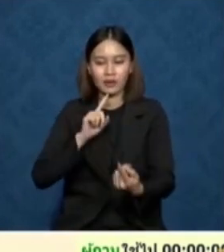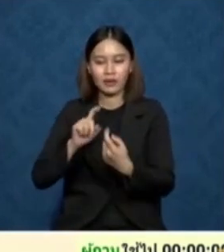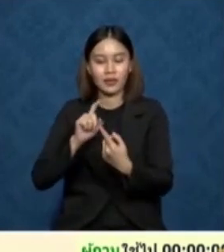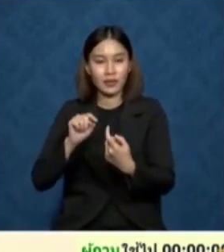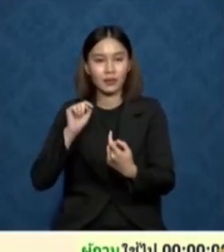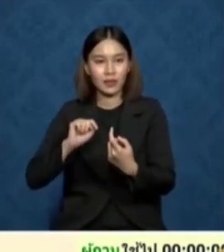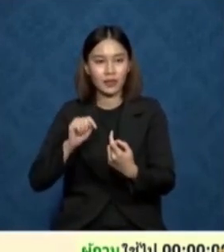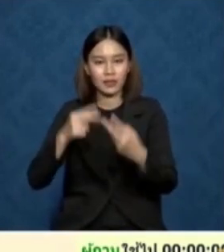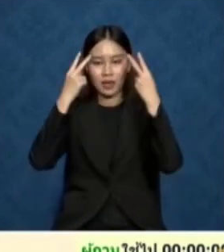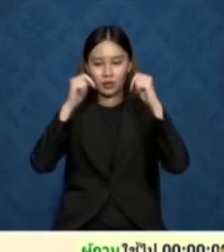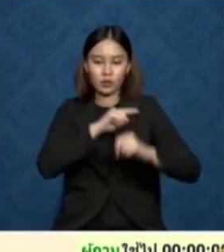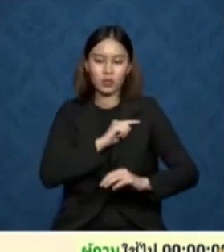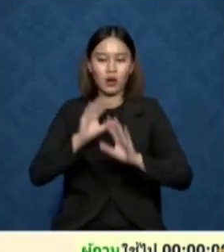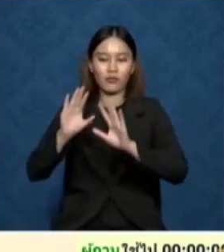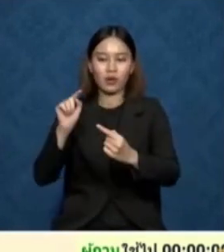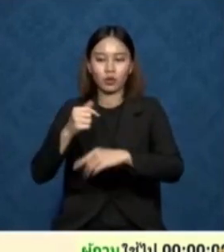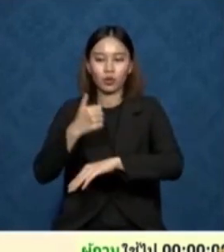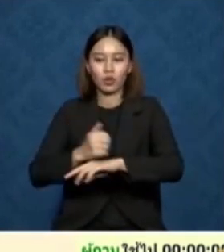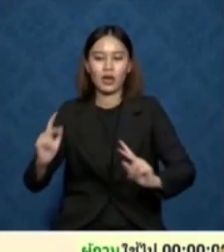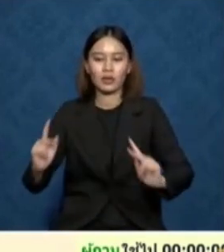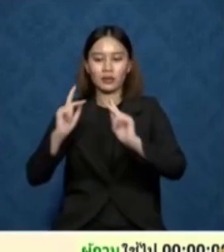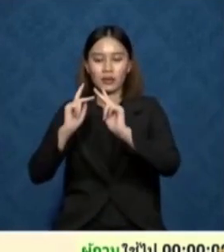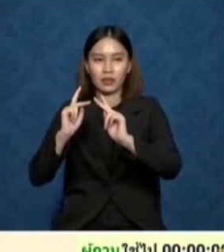นี้ นายรรมติได้มอบหมาให้ moleigi fig